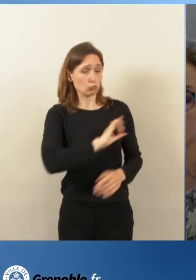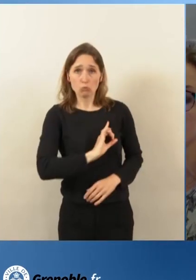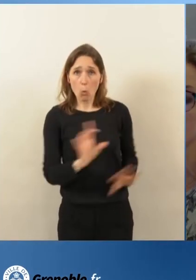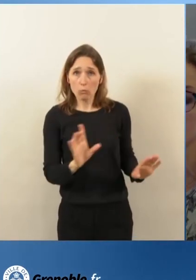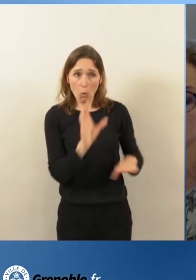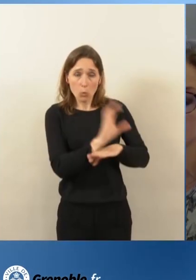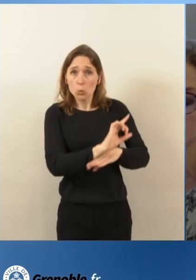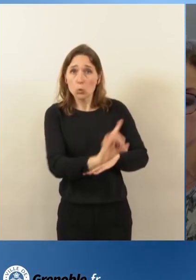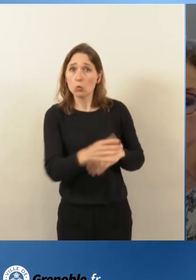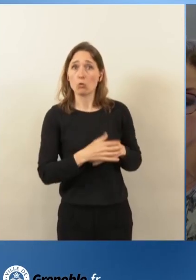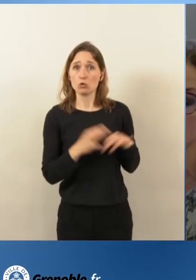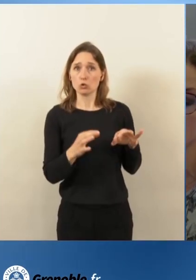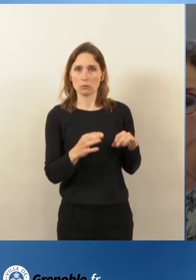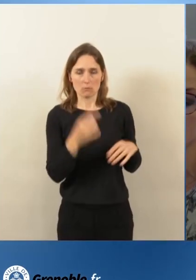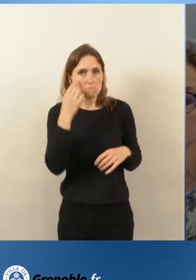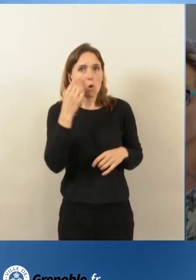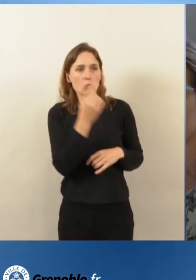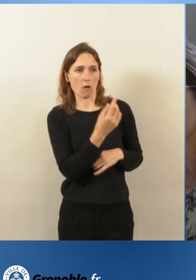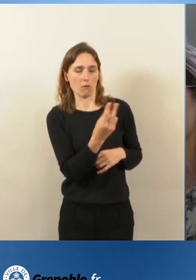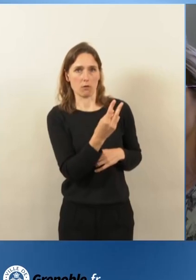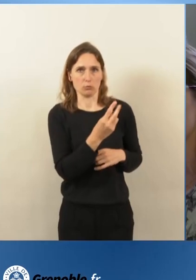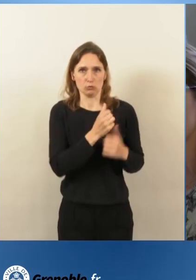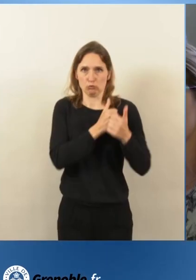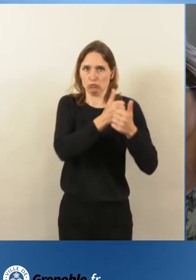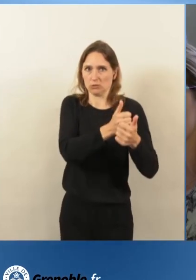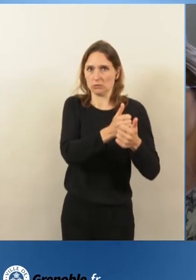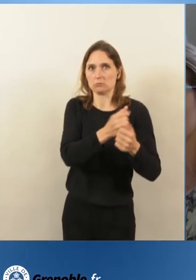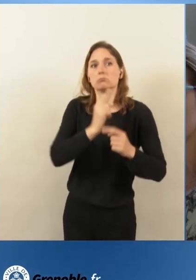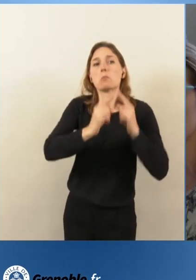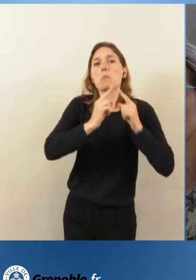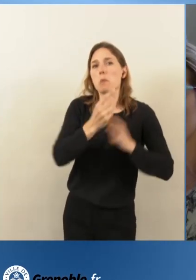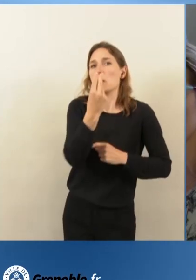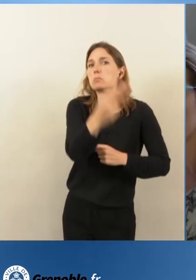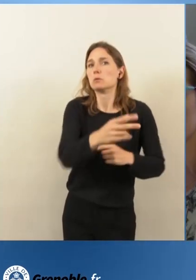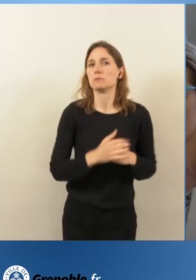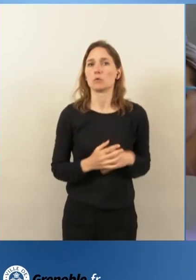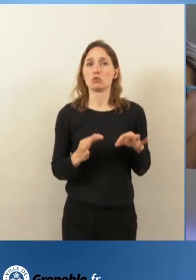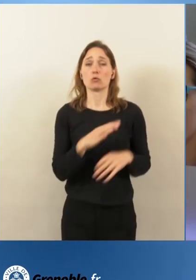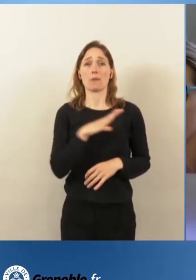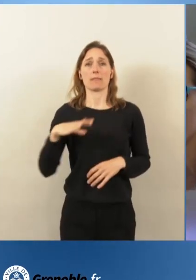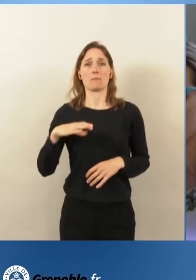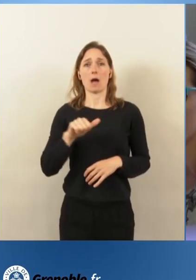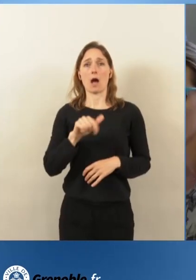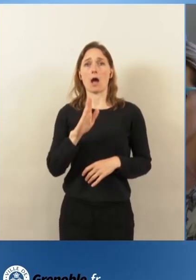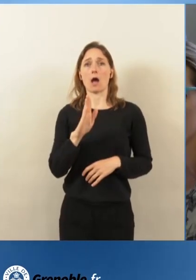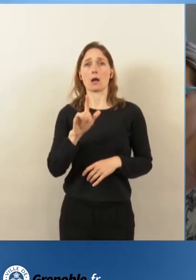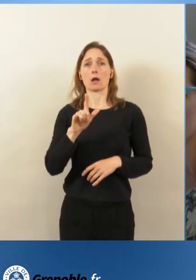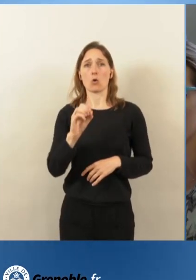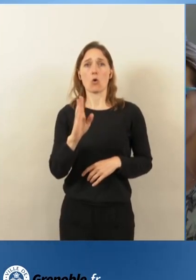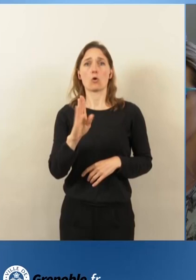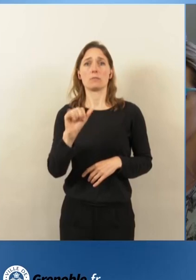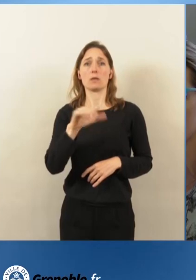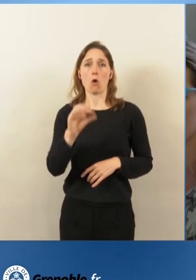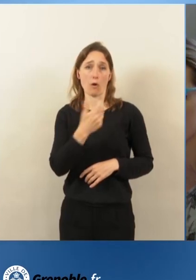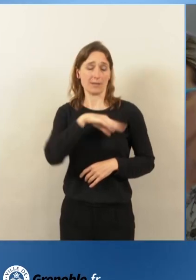pensons que ils étaient surtout des exécutants extrêmement fidèles madame Agobian était chargé du secteur